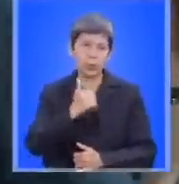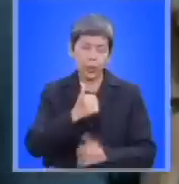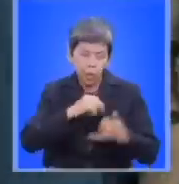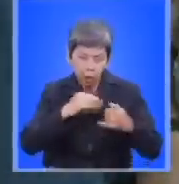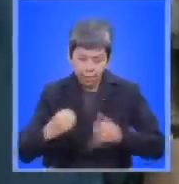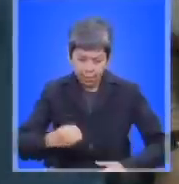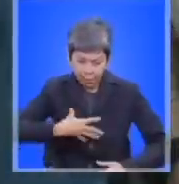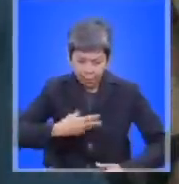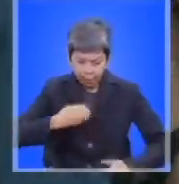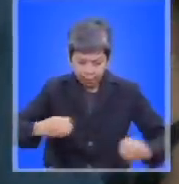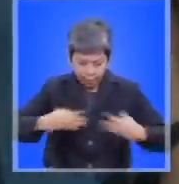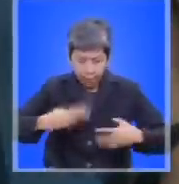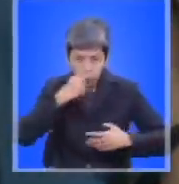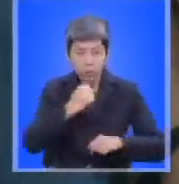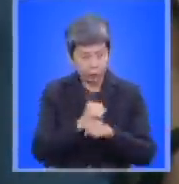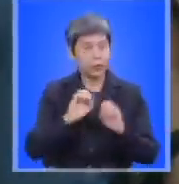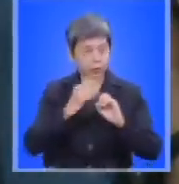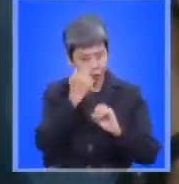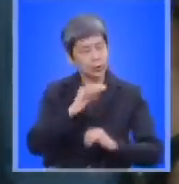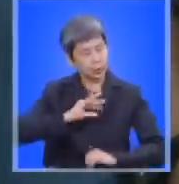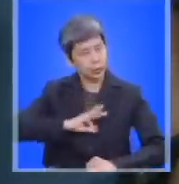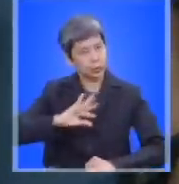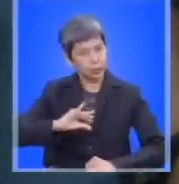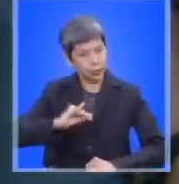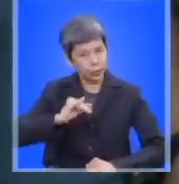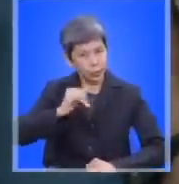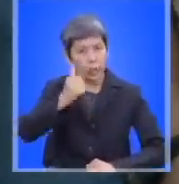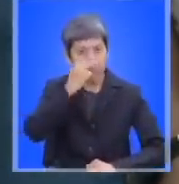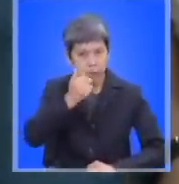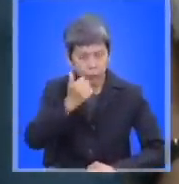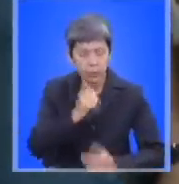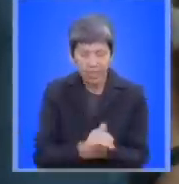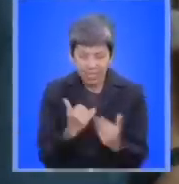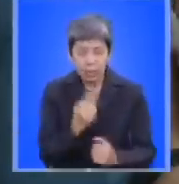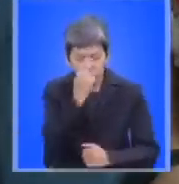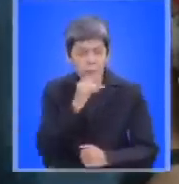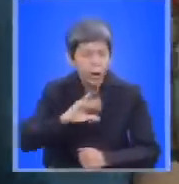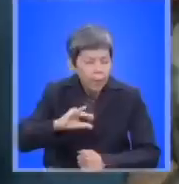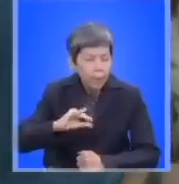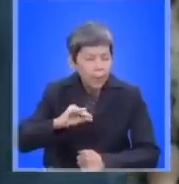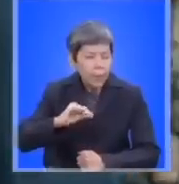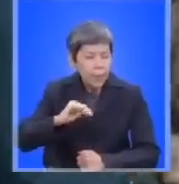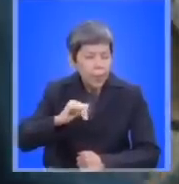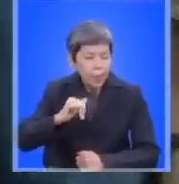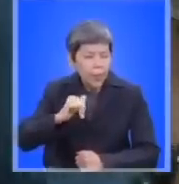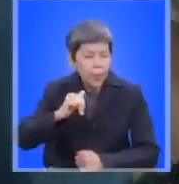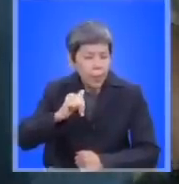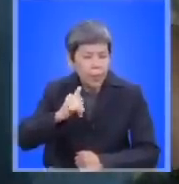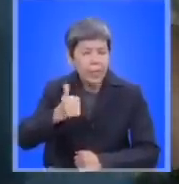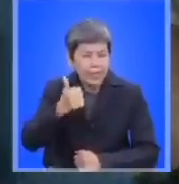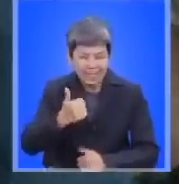วันนี้ก็ดีขึ้นชัดเจนนะครับอาการยังอาการดีขึ้นเรื่อยๆนะครับแต่ว่าต้องบอก